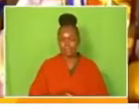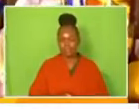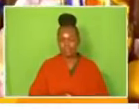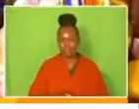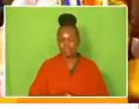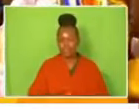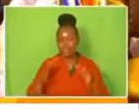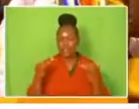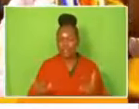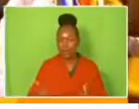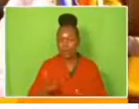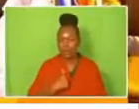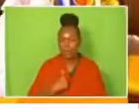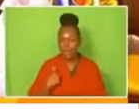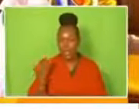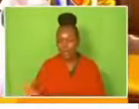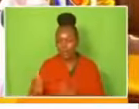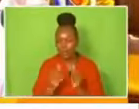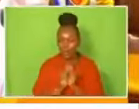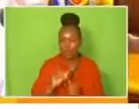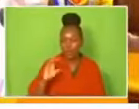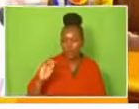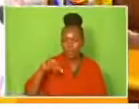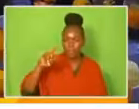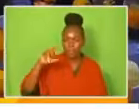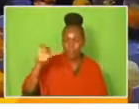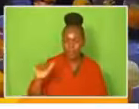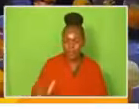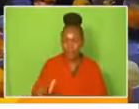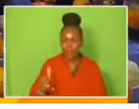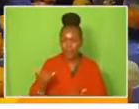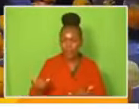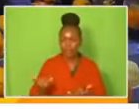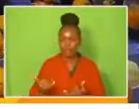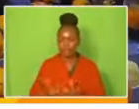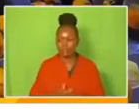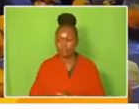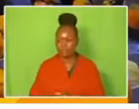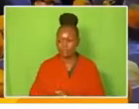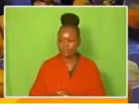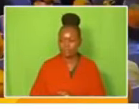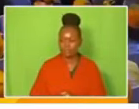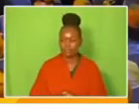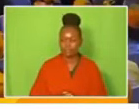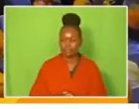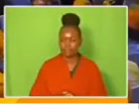Niite Joe hapa na Baranya hapa. Waje hapa tupige picha.